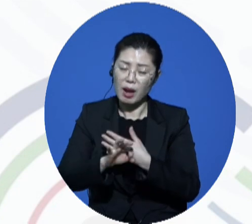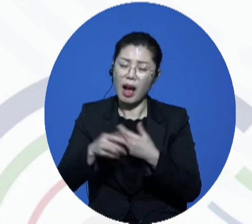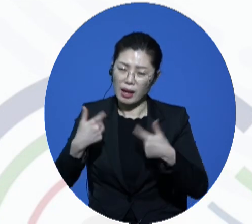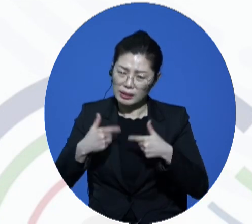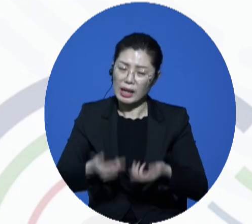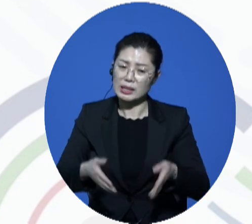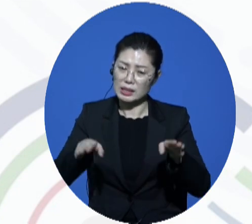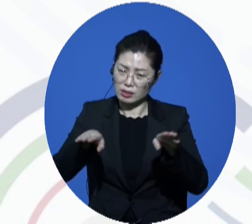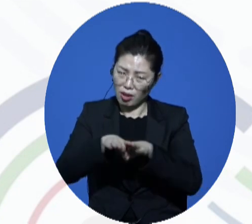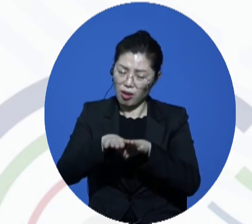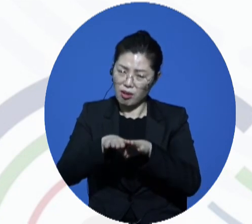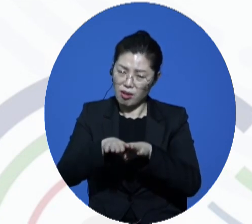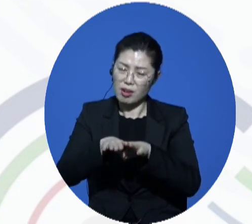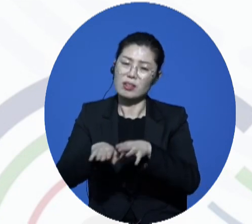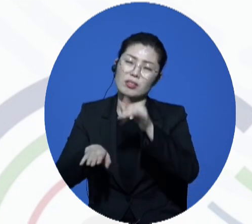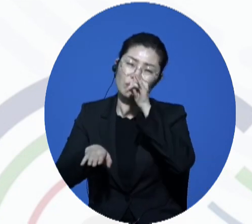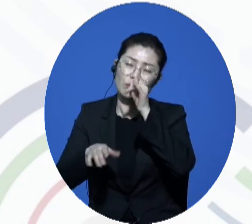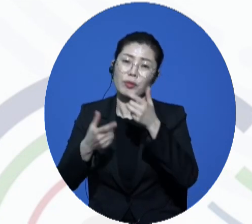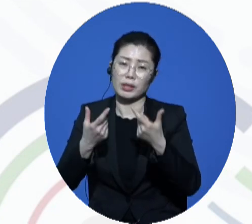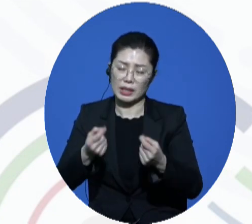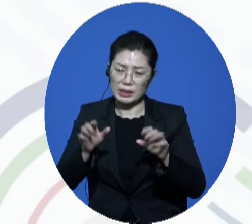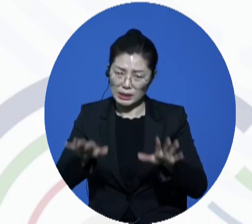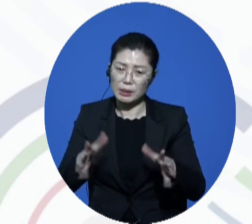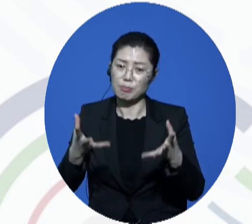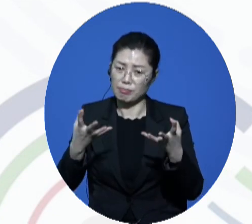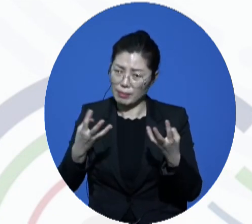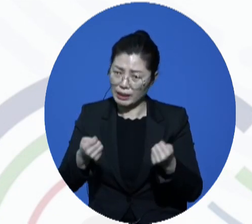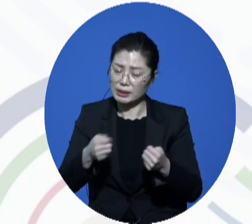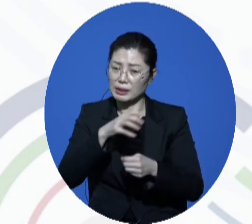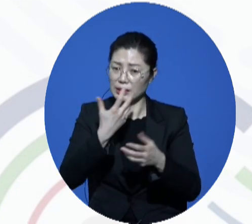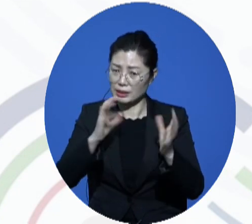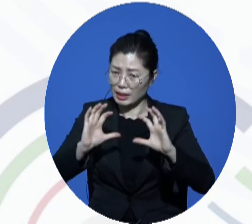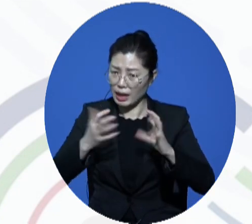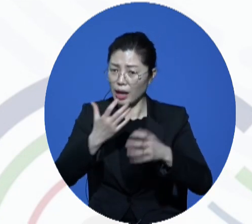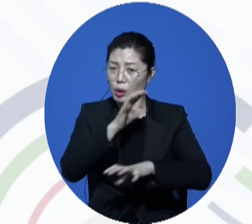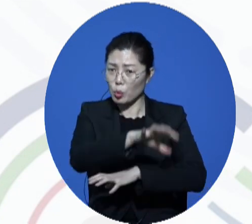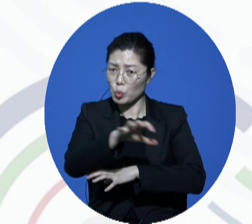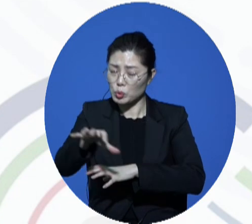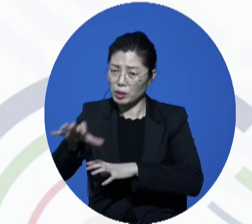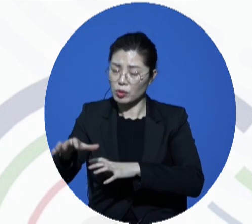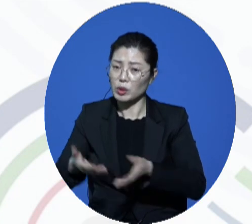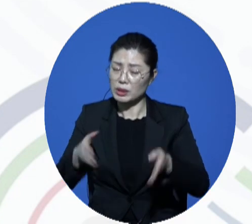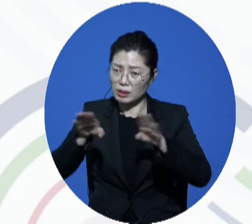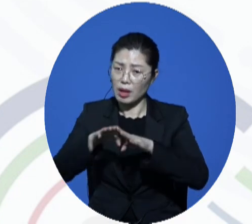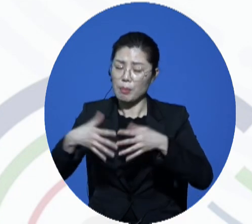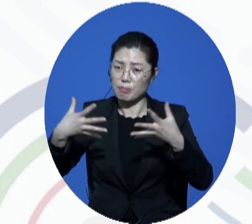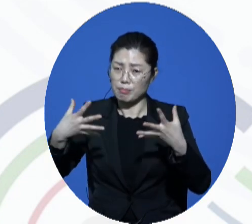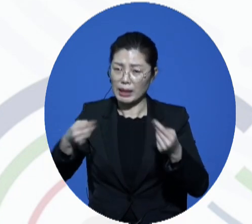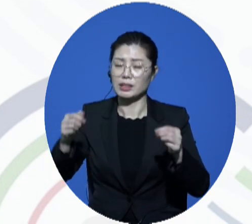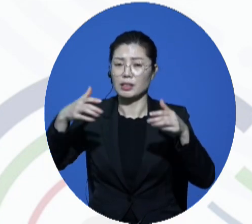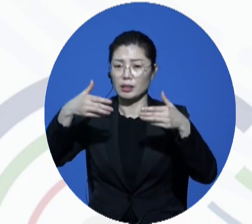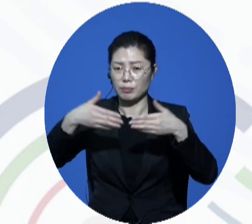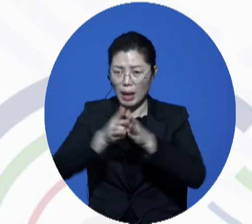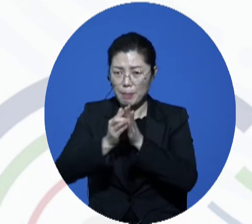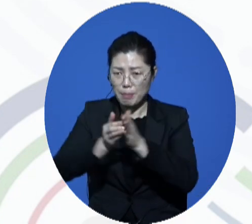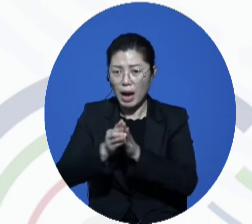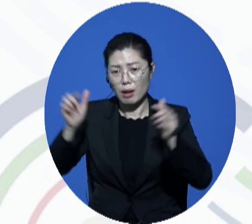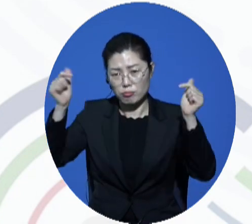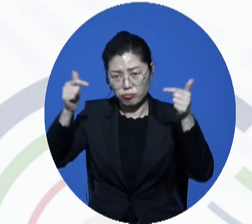시설을 countries are 갖추었던 getting 것 rid of 같습니다. those. 그런데 And 지금은 it's 많은 a 국가들이 change of mindset 시설을 없애고 of 있는 것 같고, institutions 그래서